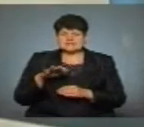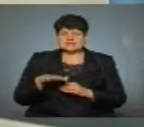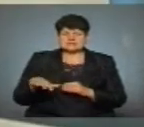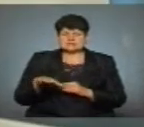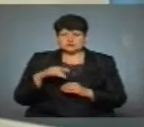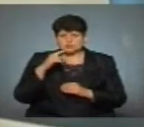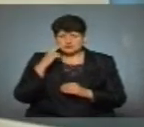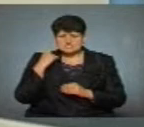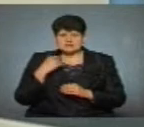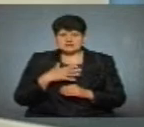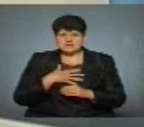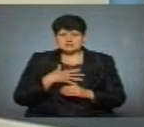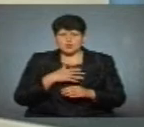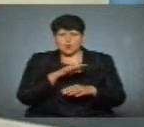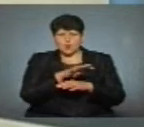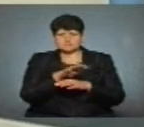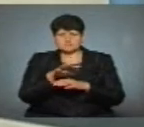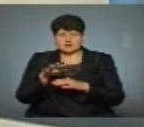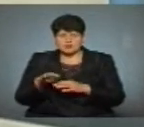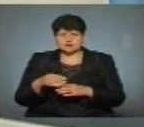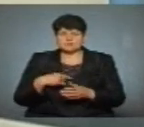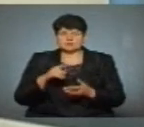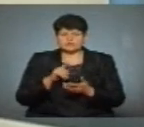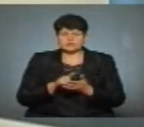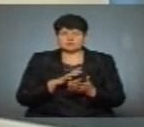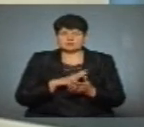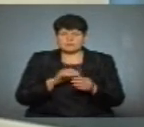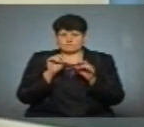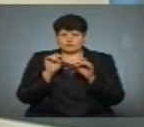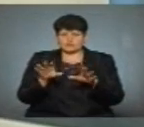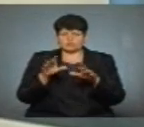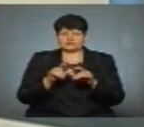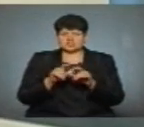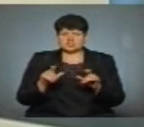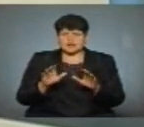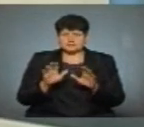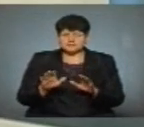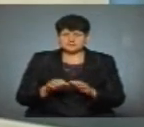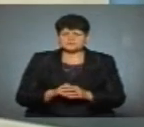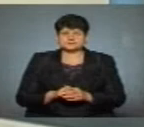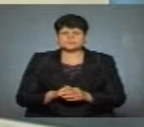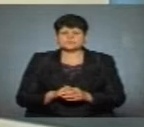обстріляли смерчами. І ми змушені були покинути наш штаб.